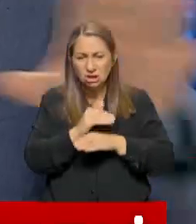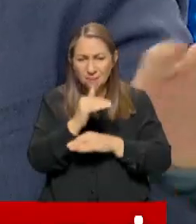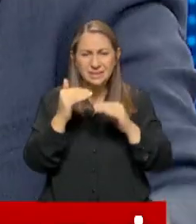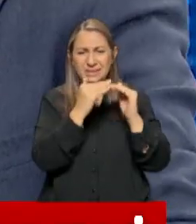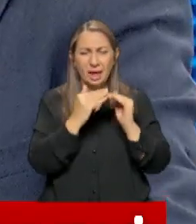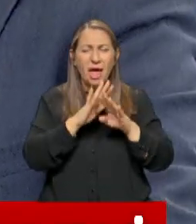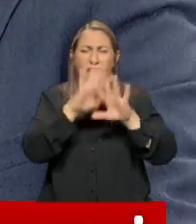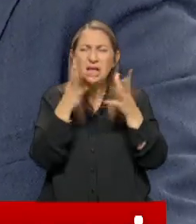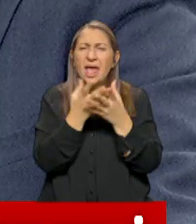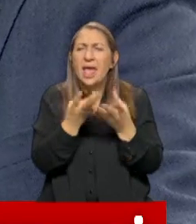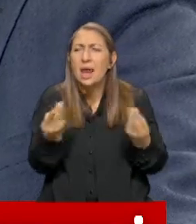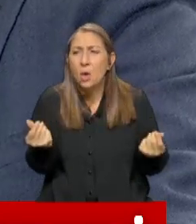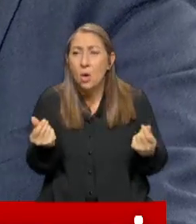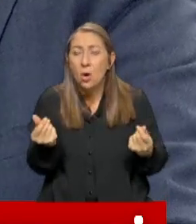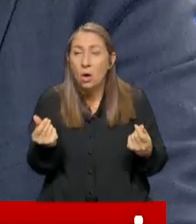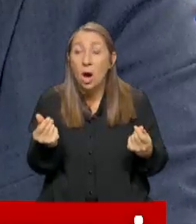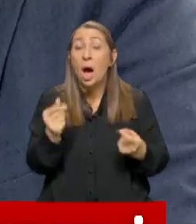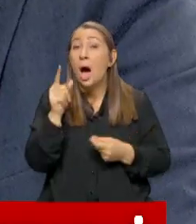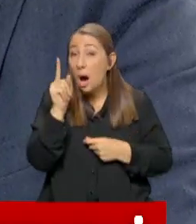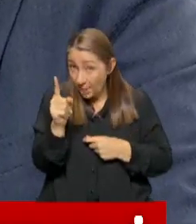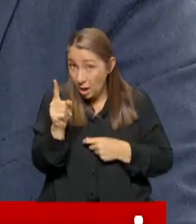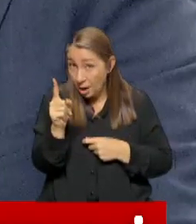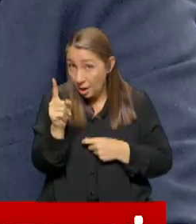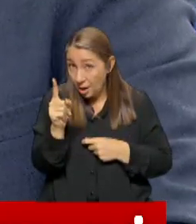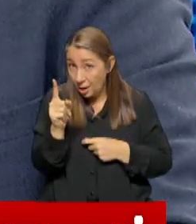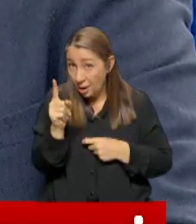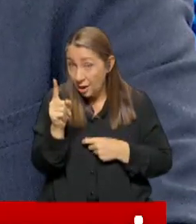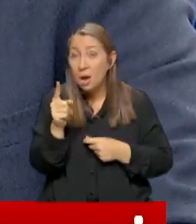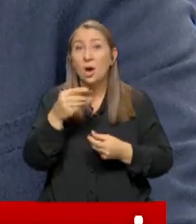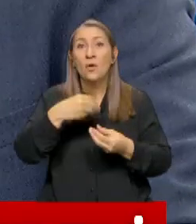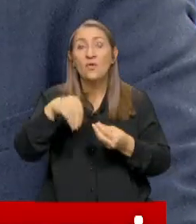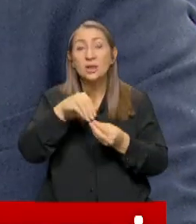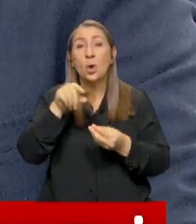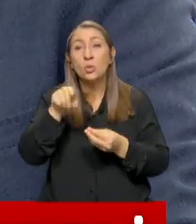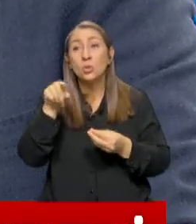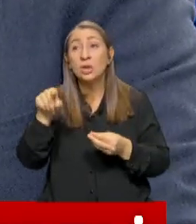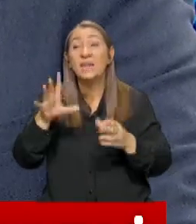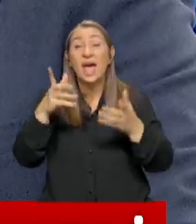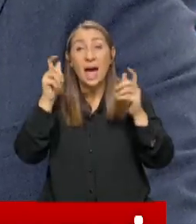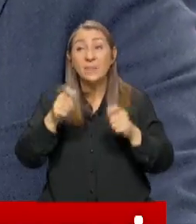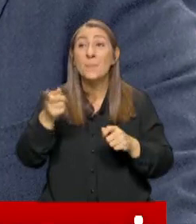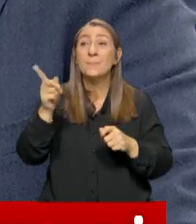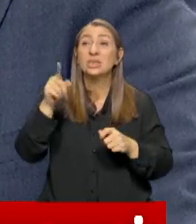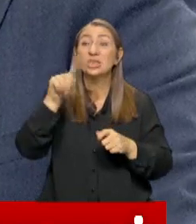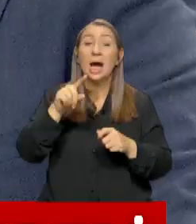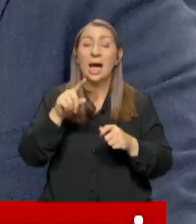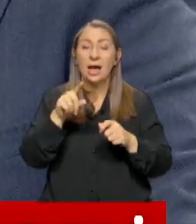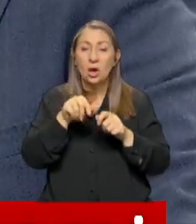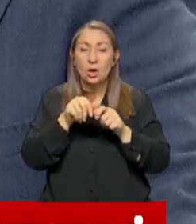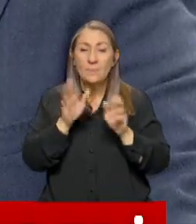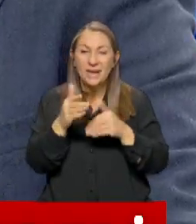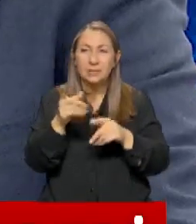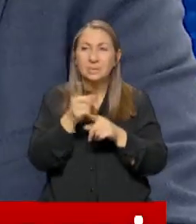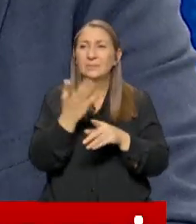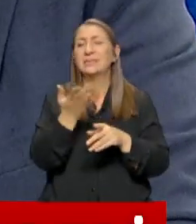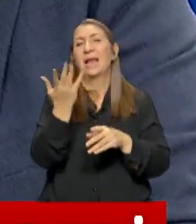standardımız her şey ama faizle şununla bununla ve yaptıkları başka bir takım uygulamalarla